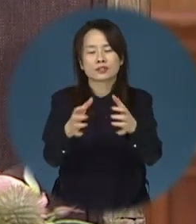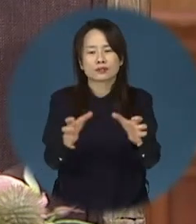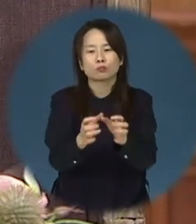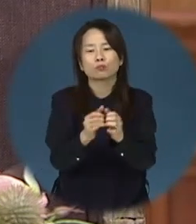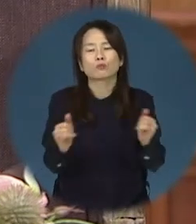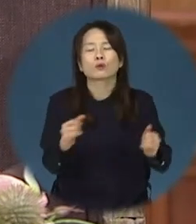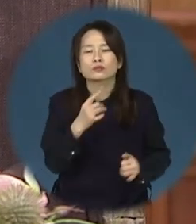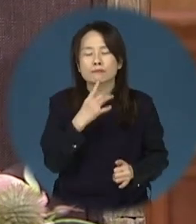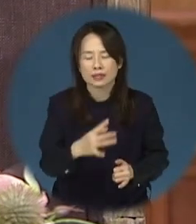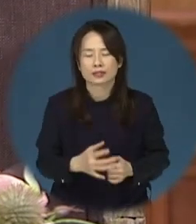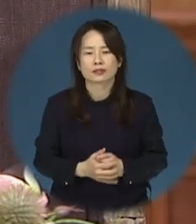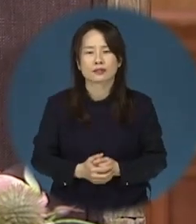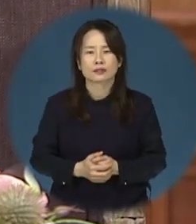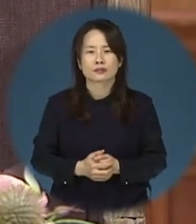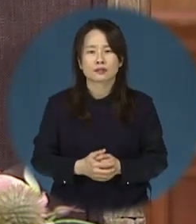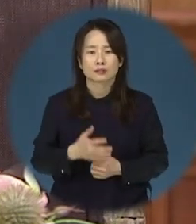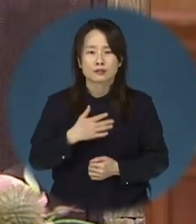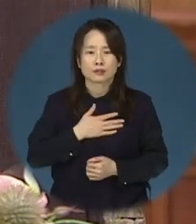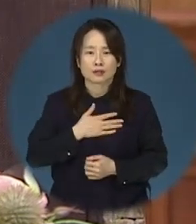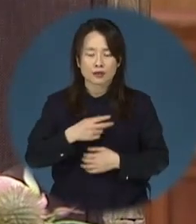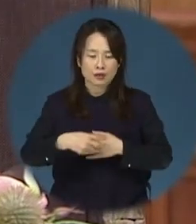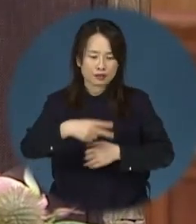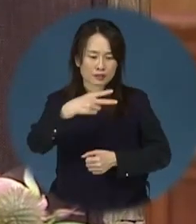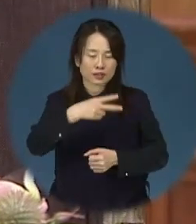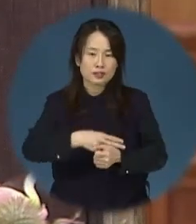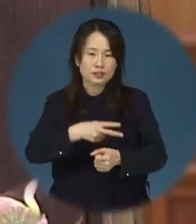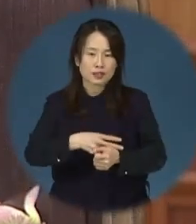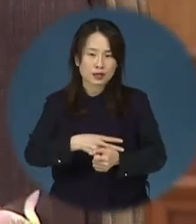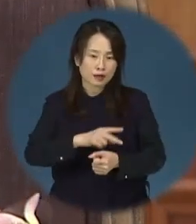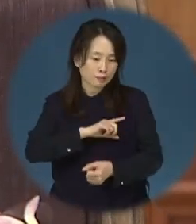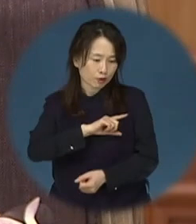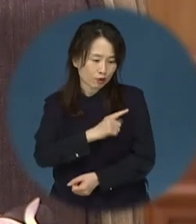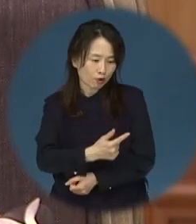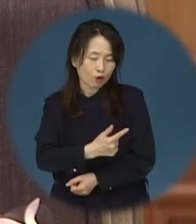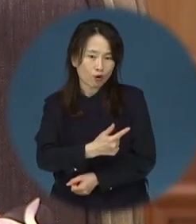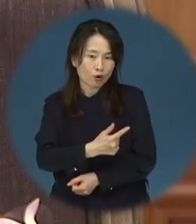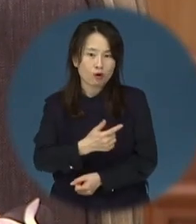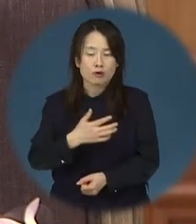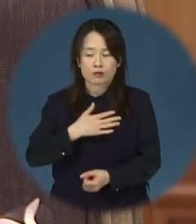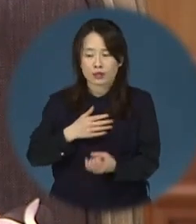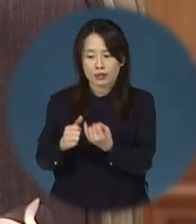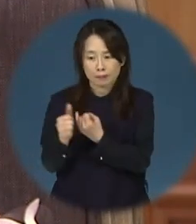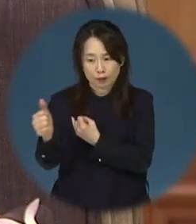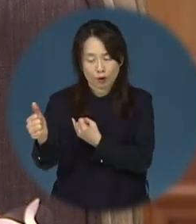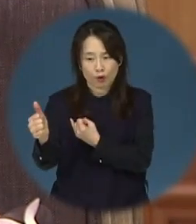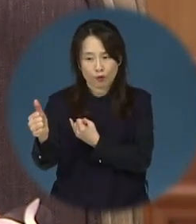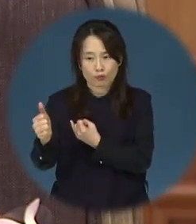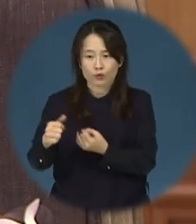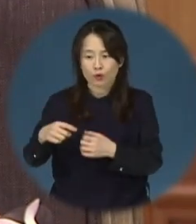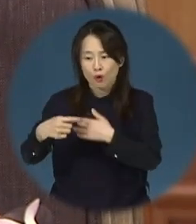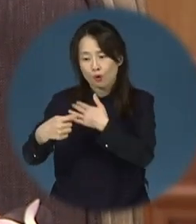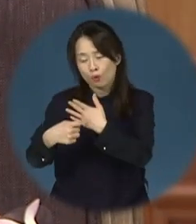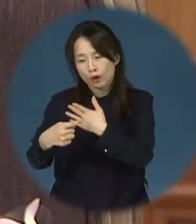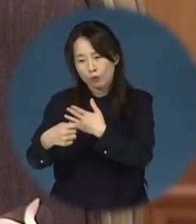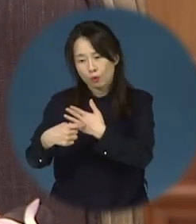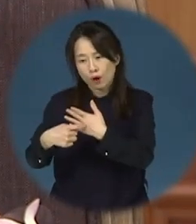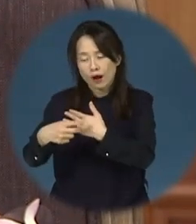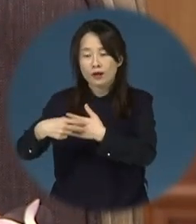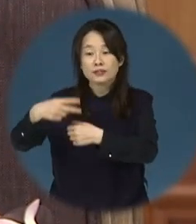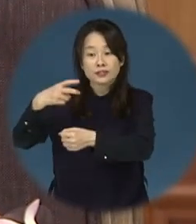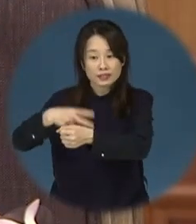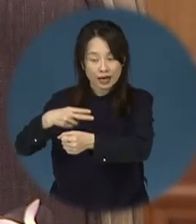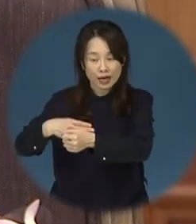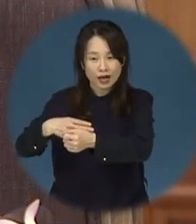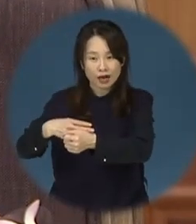필요했고 제가 면허를 걸고 다른 그러니까 뭐 제 남편도 외과 의사고 다른 친구들 선배들 후배들이 와서